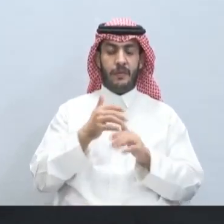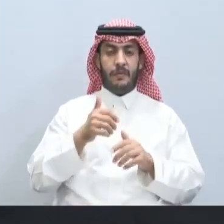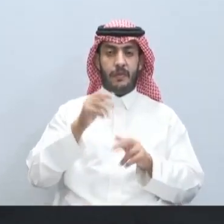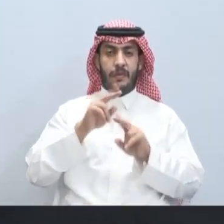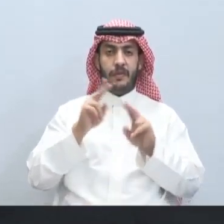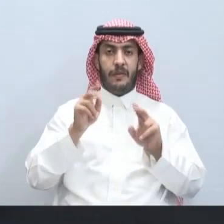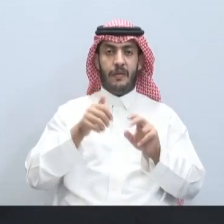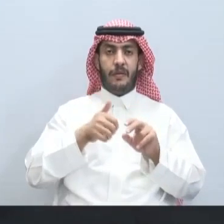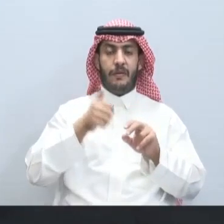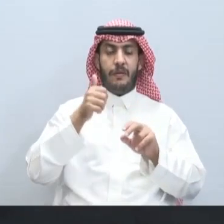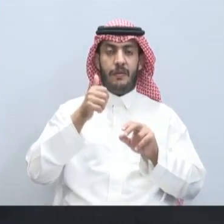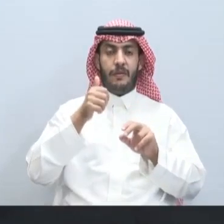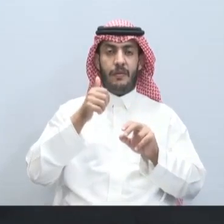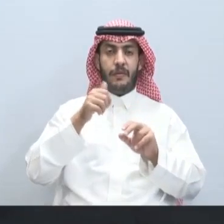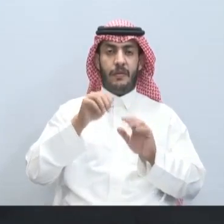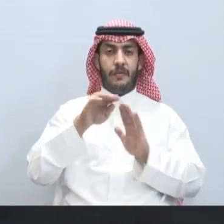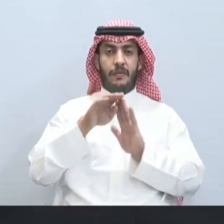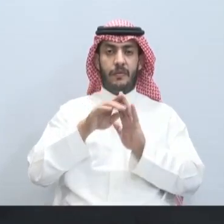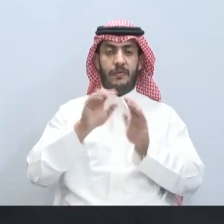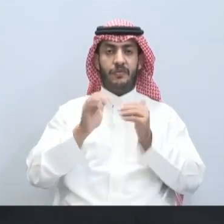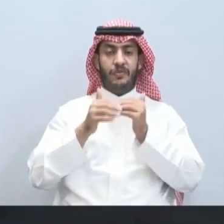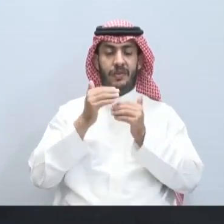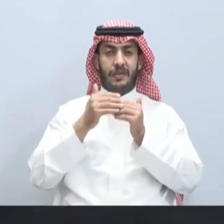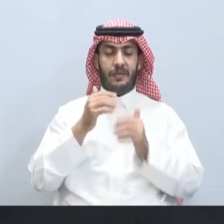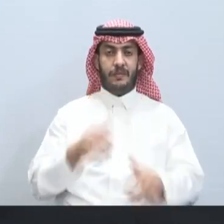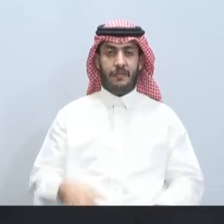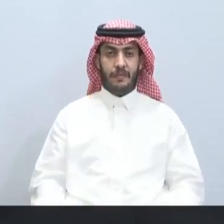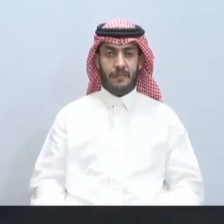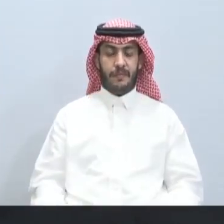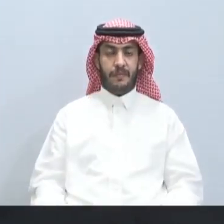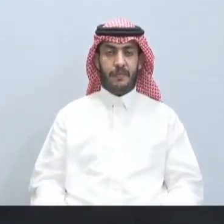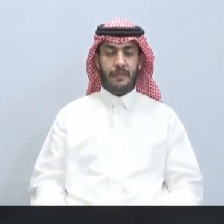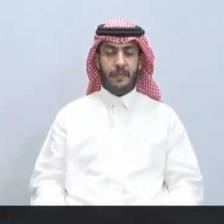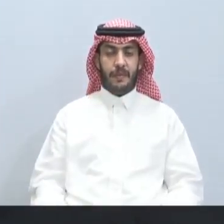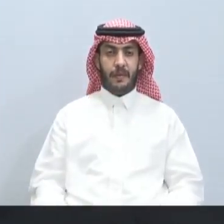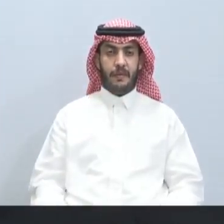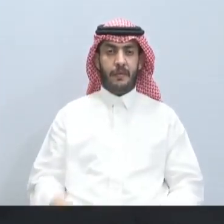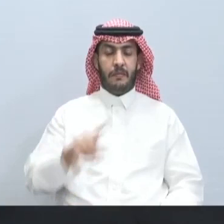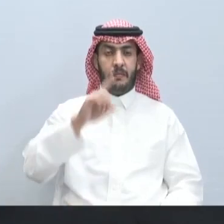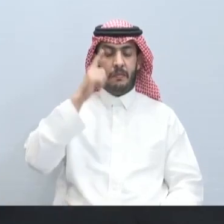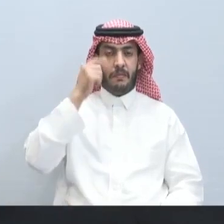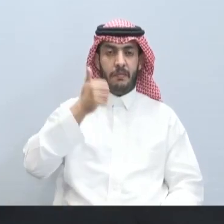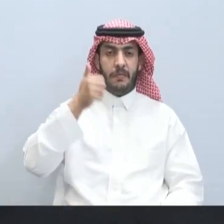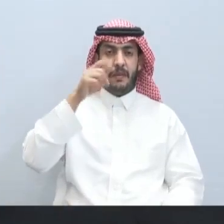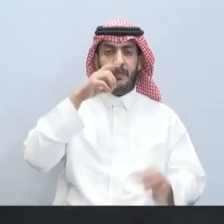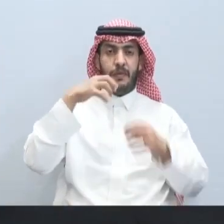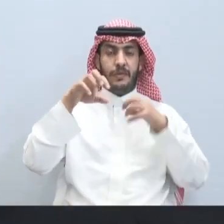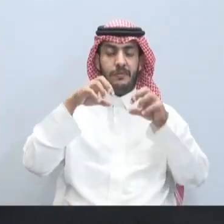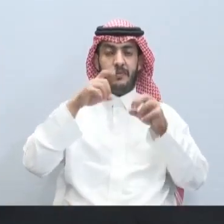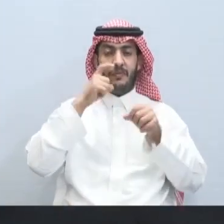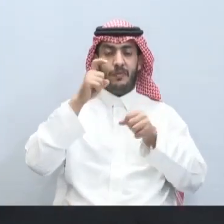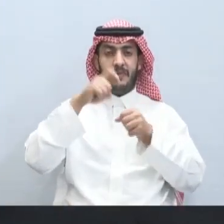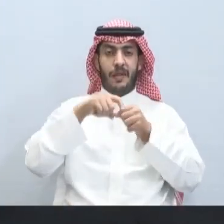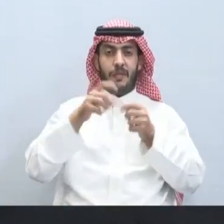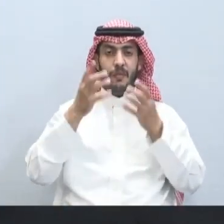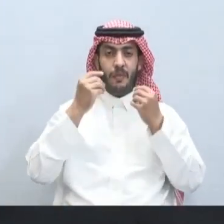للاشخاص الذين قد يكون شرائهم بشكل اقل وبالتالي اذا لم استطع ان اقسم الا بعد ان توصلت الى